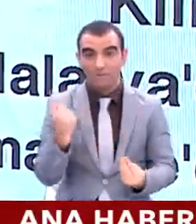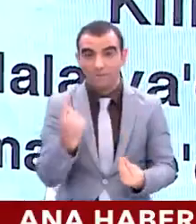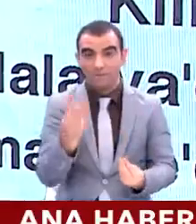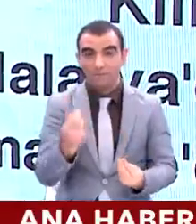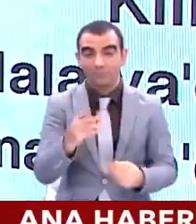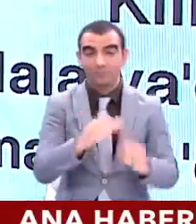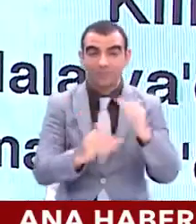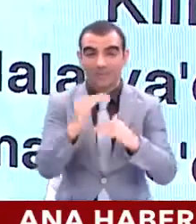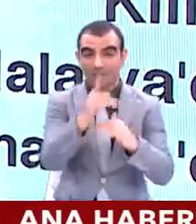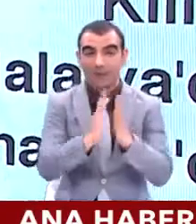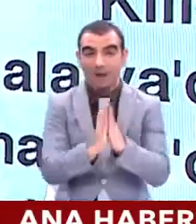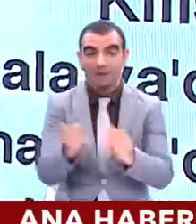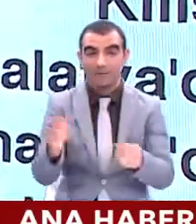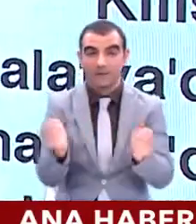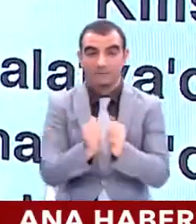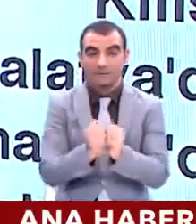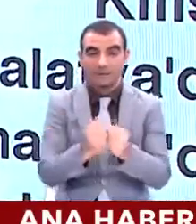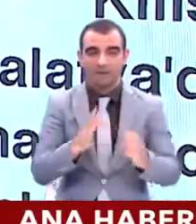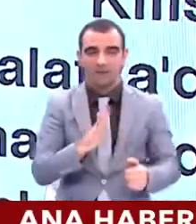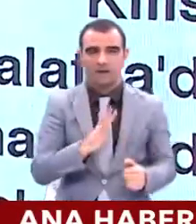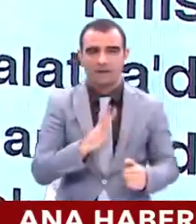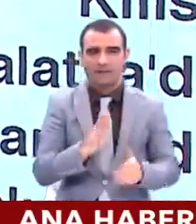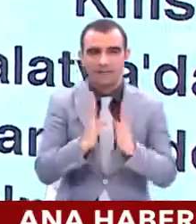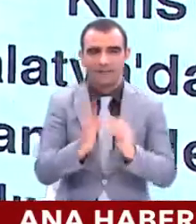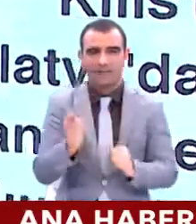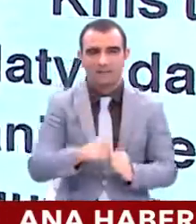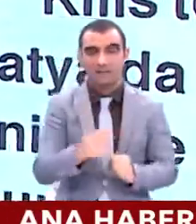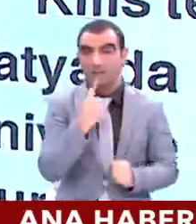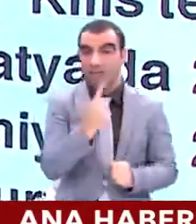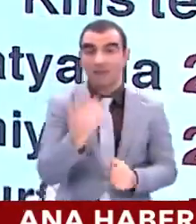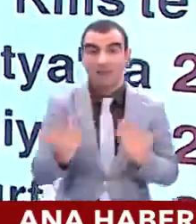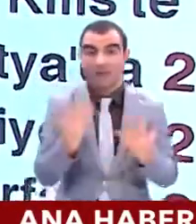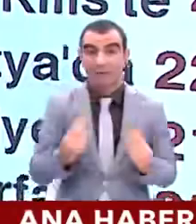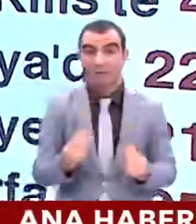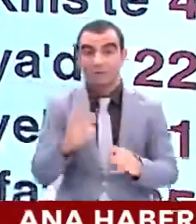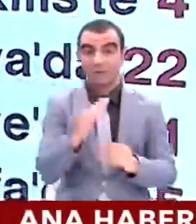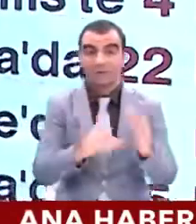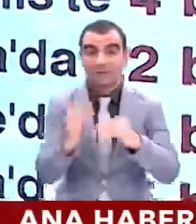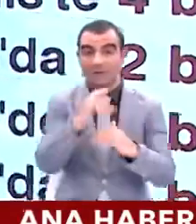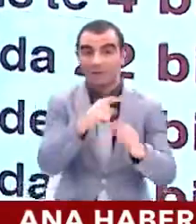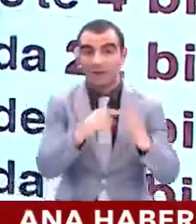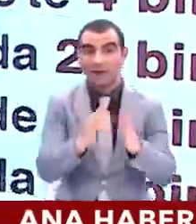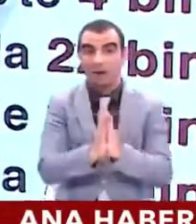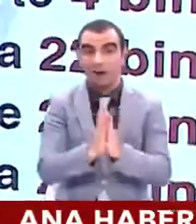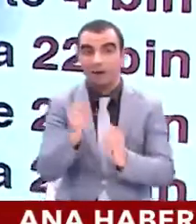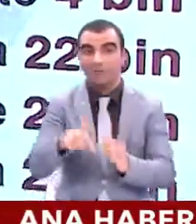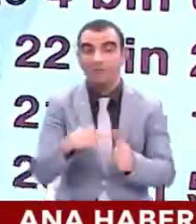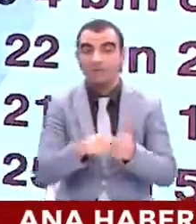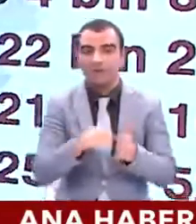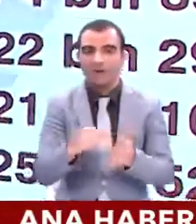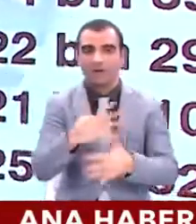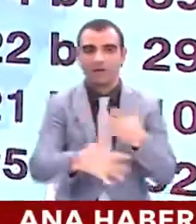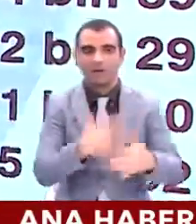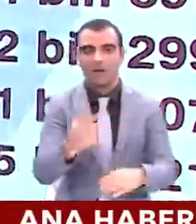imar affıyla birlikte burada varlıklarını sürdürmüşler Demek ki Ne olacak imar affı artık tarihe karışacağım bu uygulama